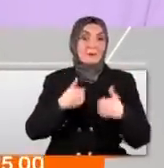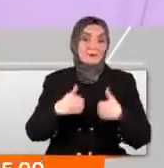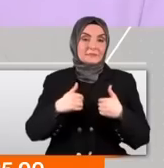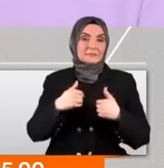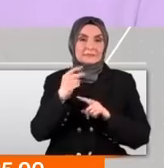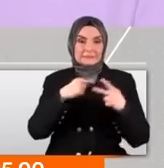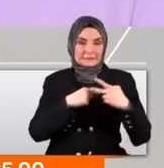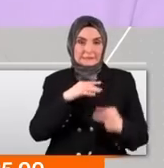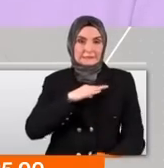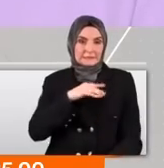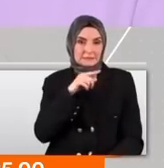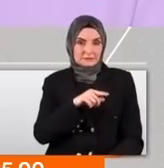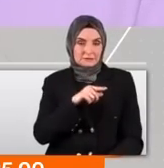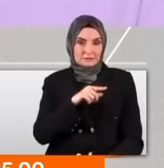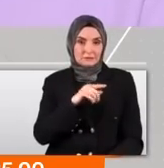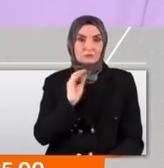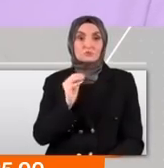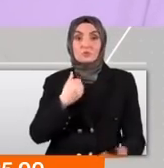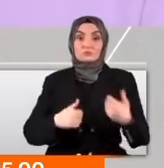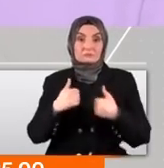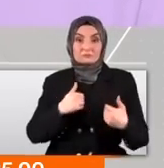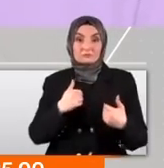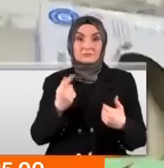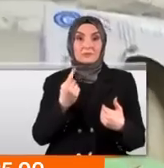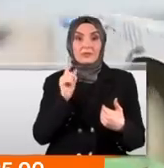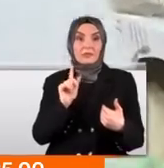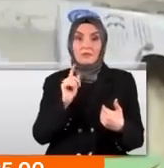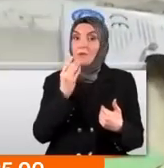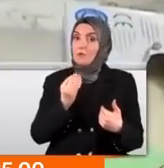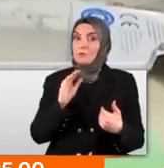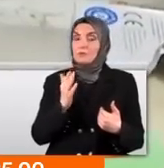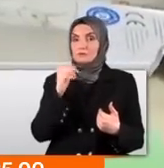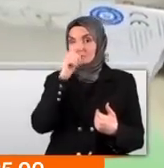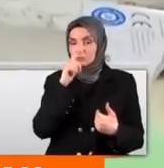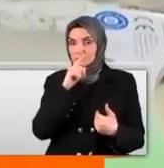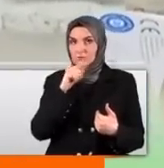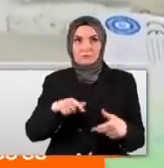bir çocuk cerrahi ihtiyacı olma ihtimalinden dolayı bize sevk edildi.